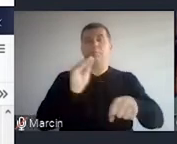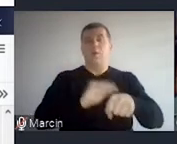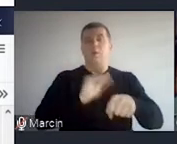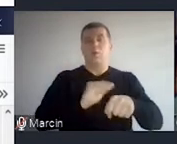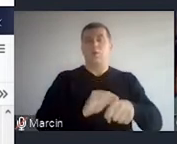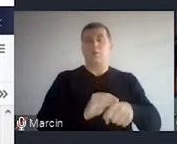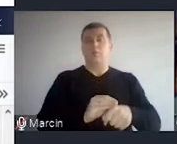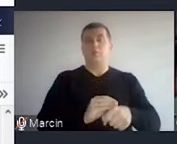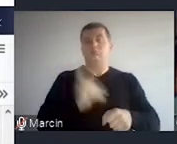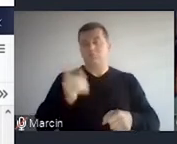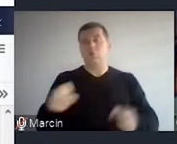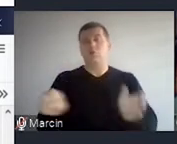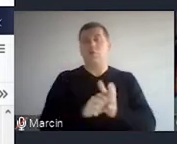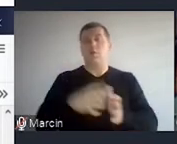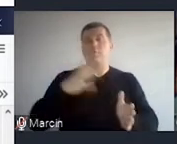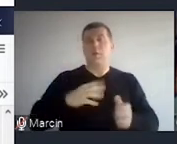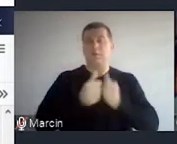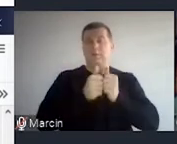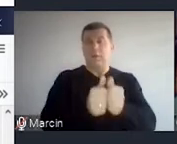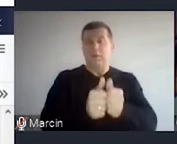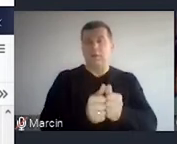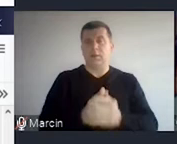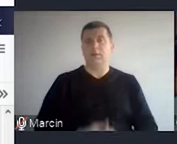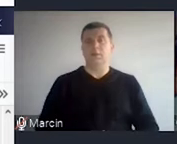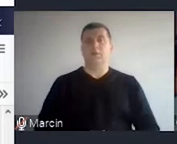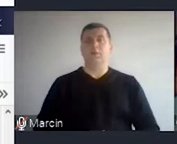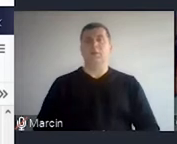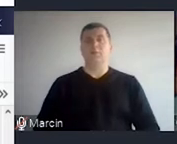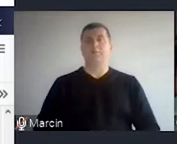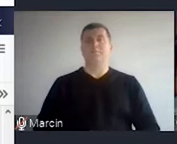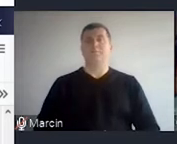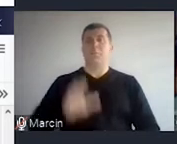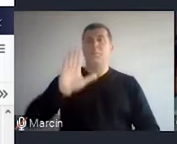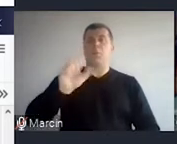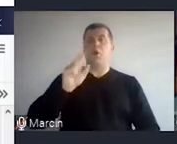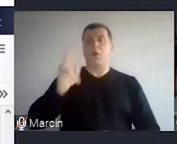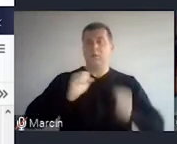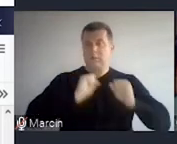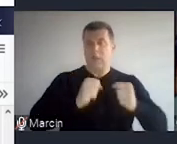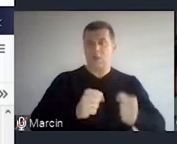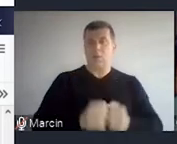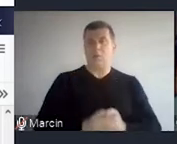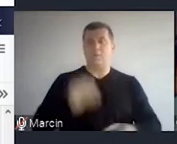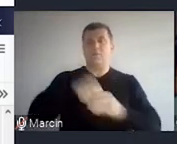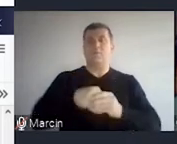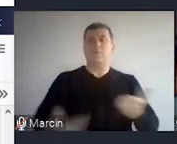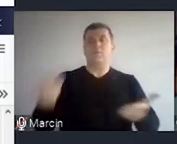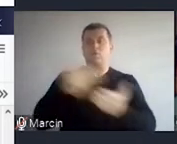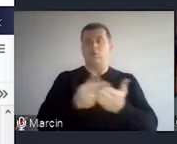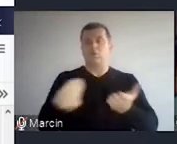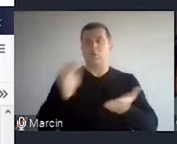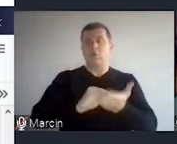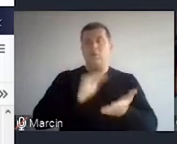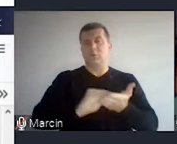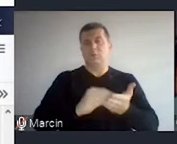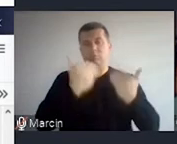w której do wartości zadania, czyli pewnego bloku działań we wniosku o dofinansowanie,